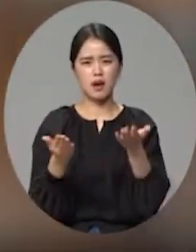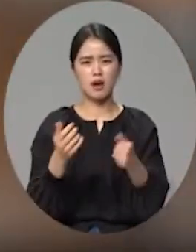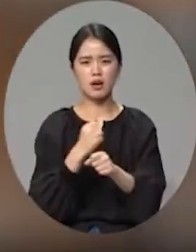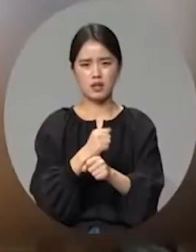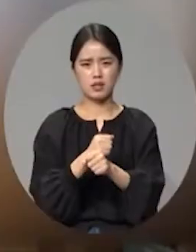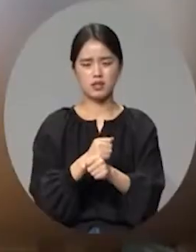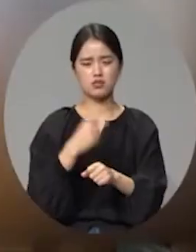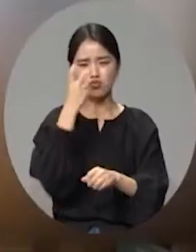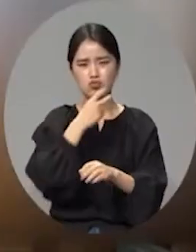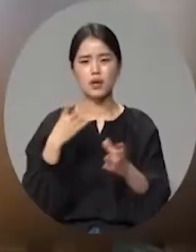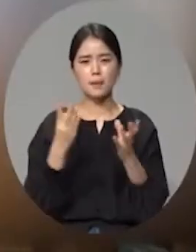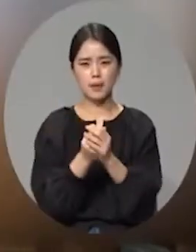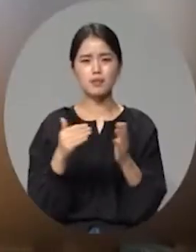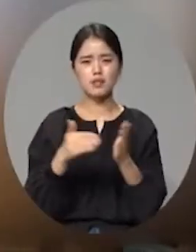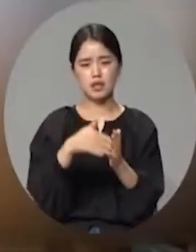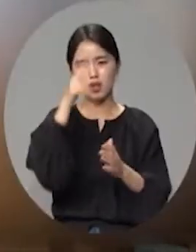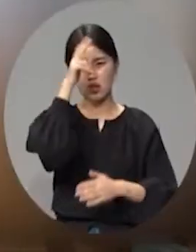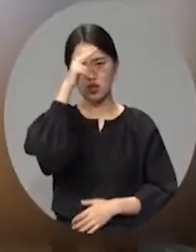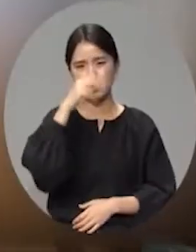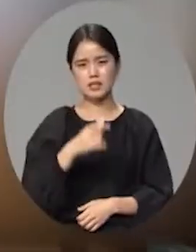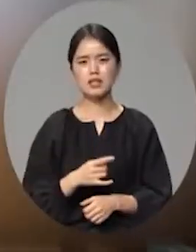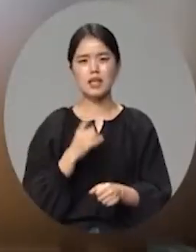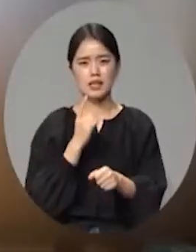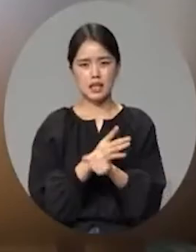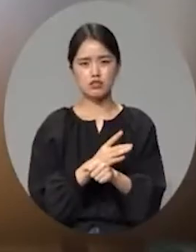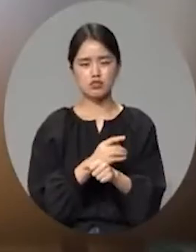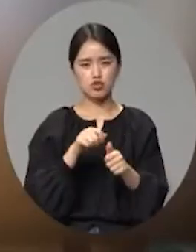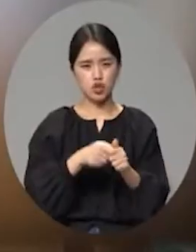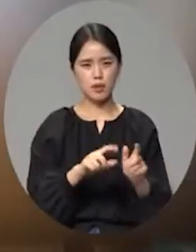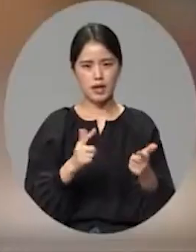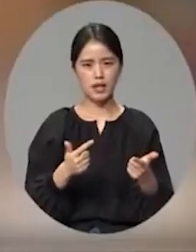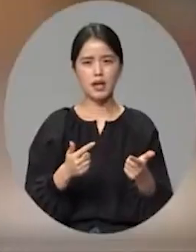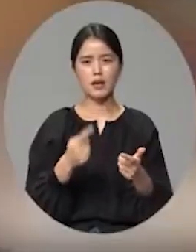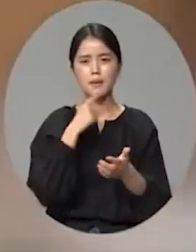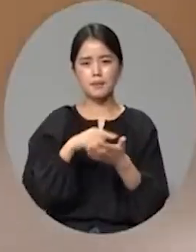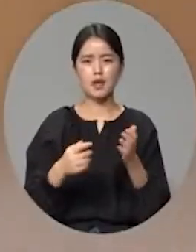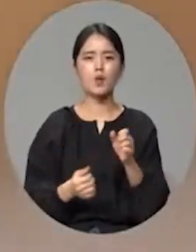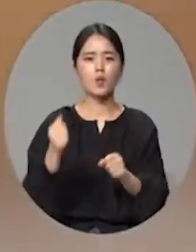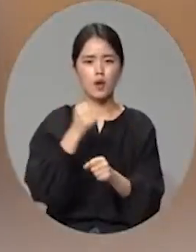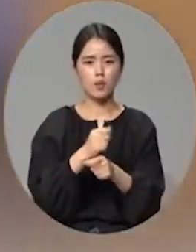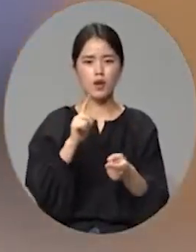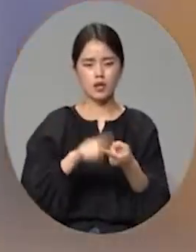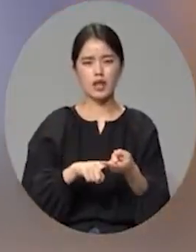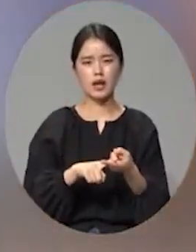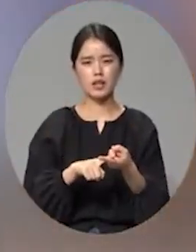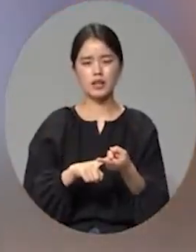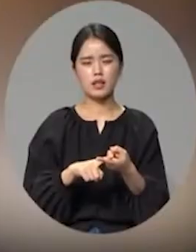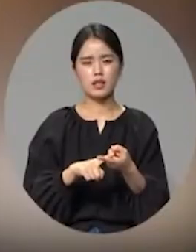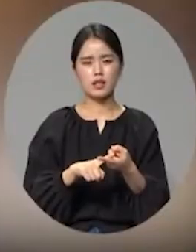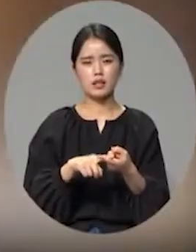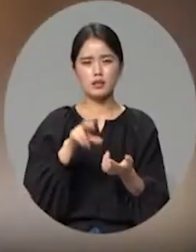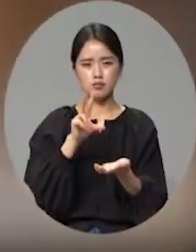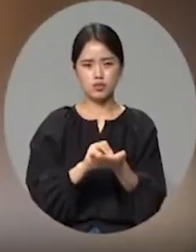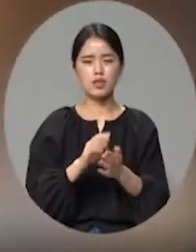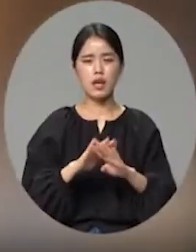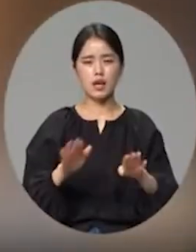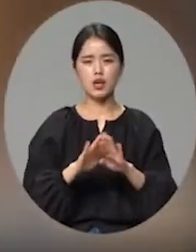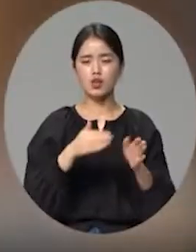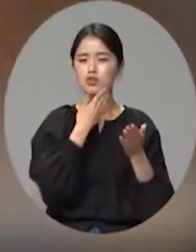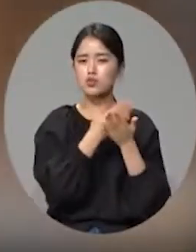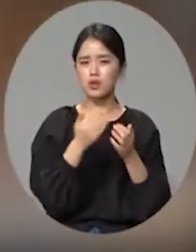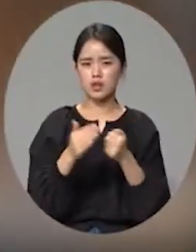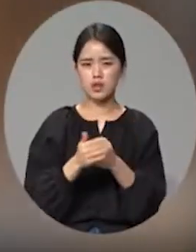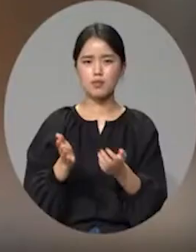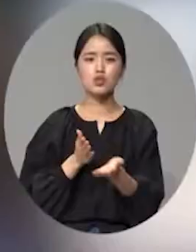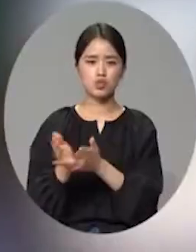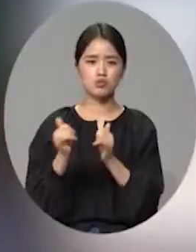마무리한 경찰은 단순 처벌이 아닌 피해 회복이나 재발 방지를 위한 대책 마련이 중요하다고 판단된다 며 전문가의